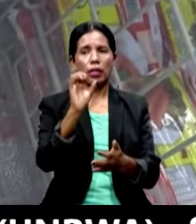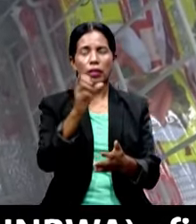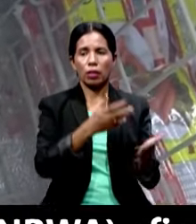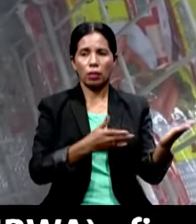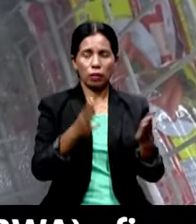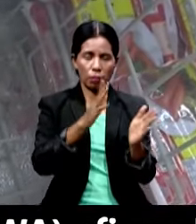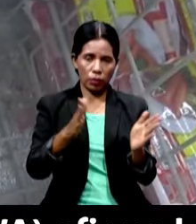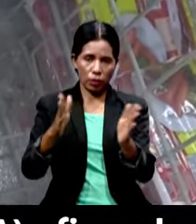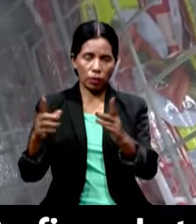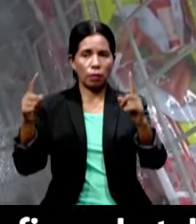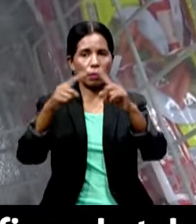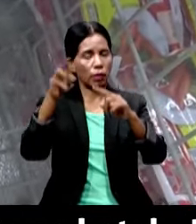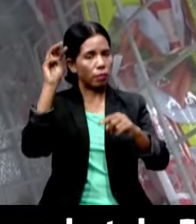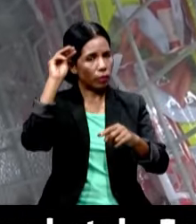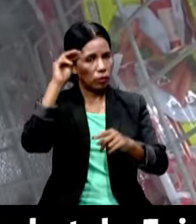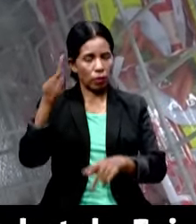processo ba Ministério Público.